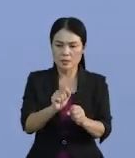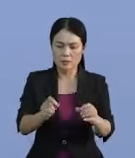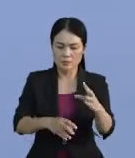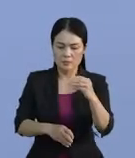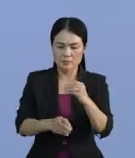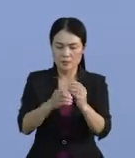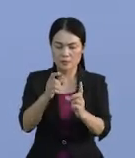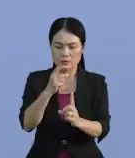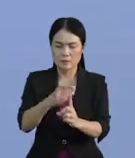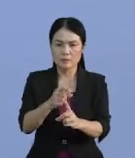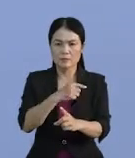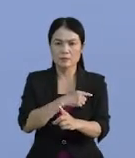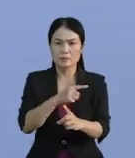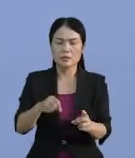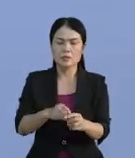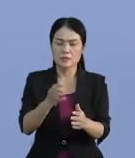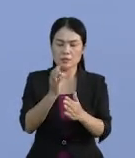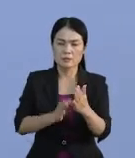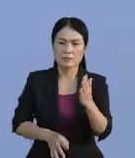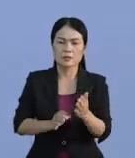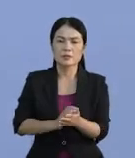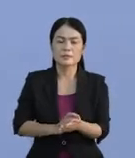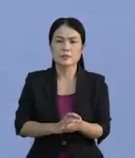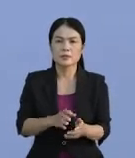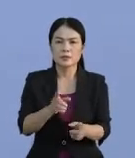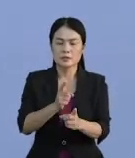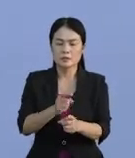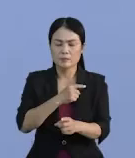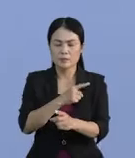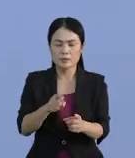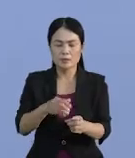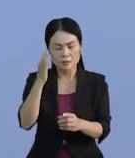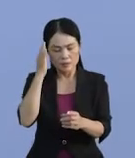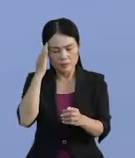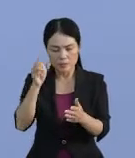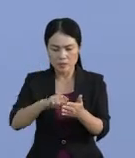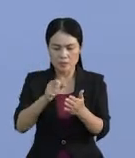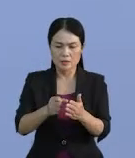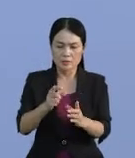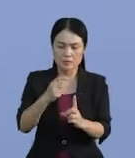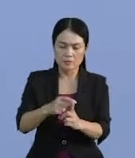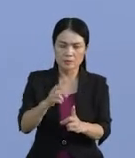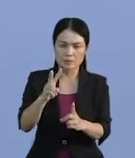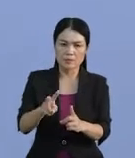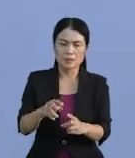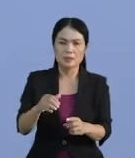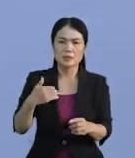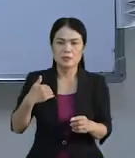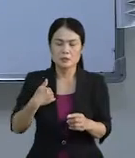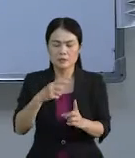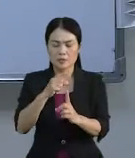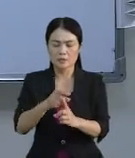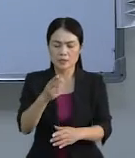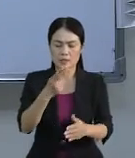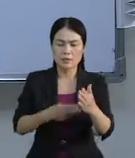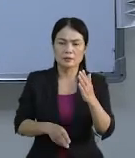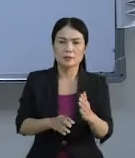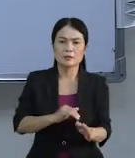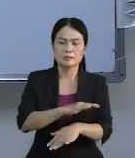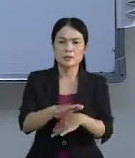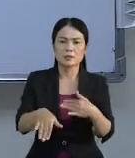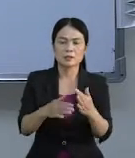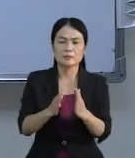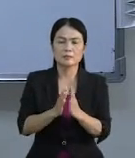បន្ថែមទៅលើពាក្យដែលយើងខ្វះអញ្ចឹងយើងត្រូវចាំថាពាក្យនៃដូចនឹងពាក្យទាំងពីរនេះបាទមានពាក្យអីខ្លះបាទអរគុ